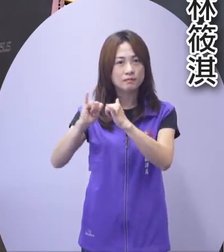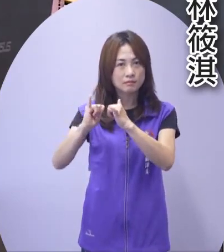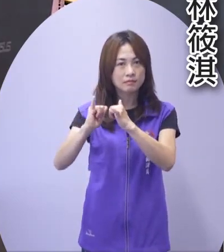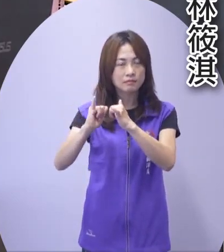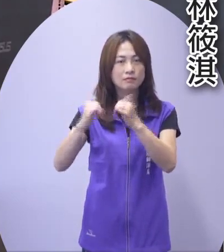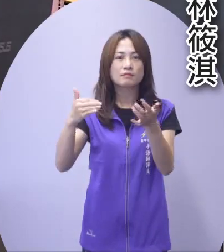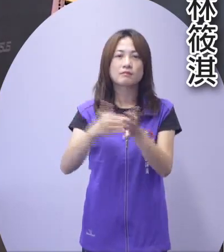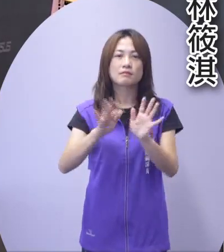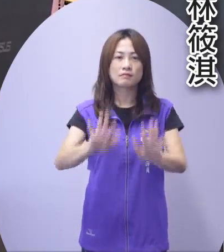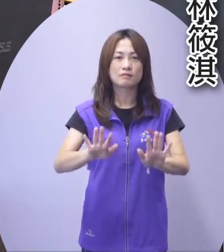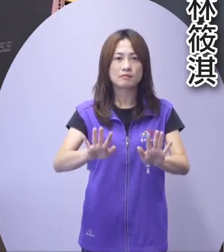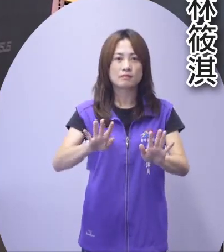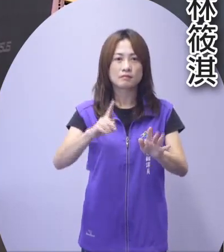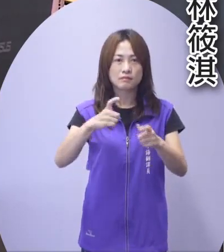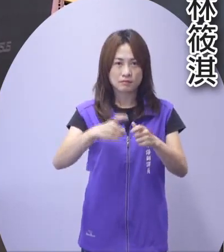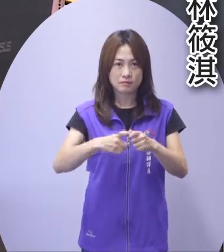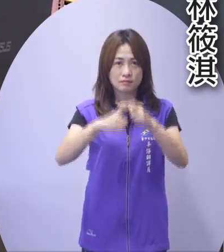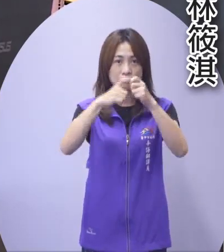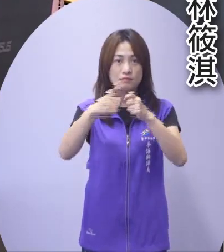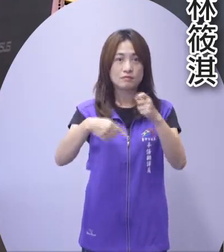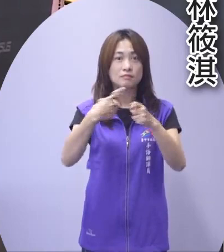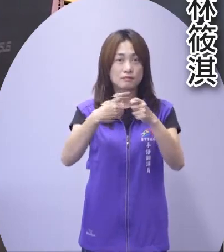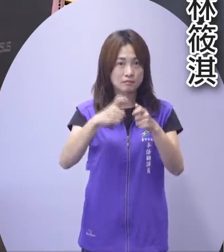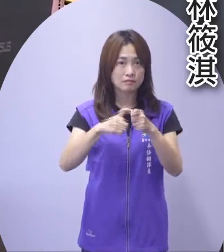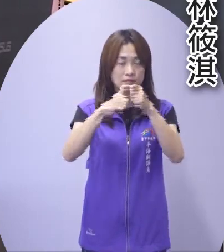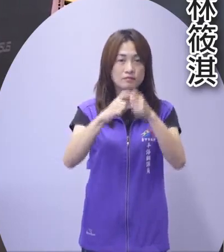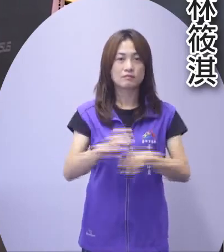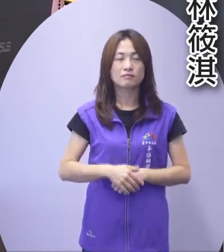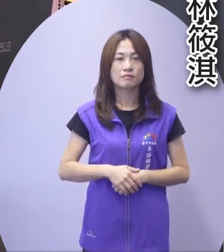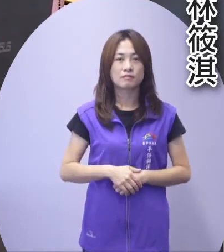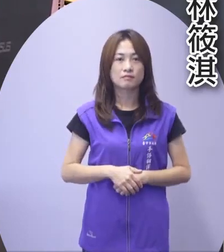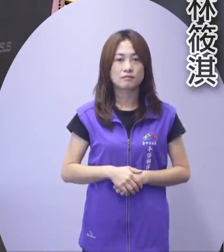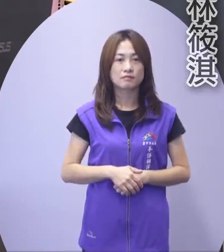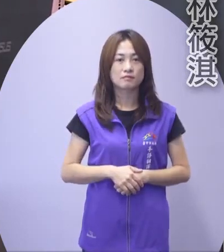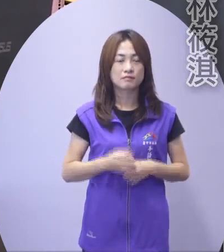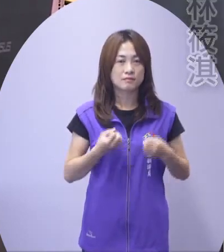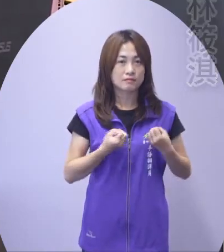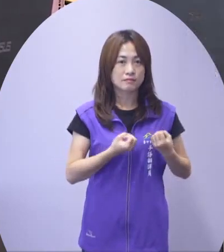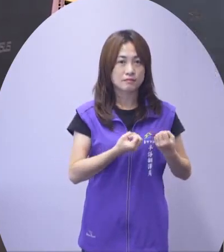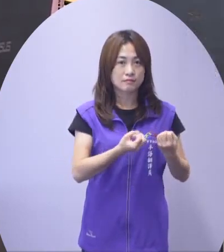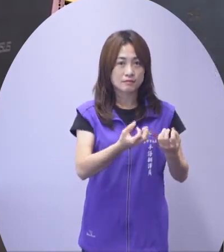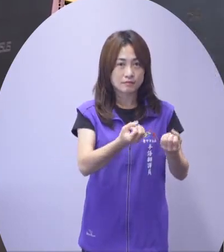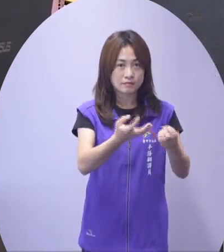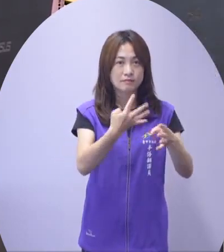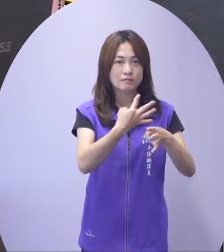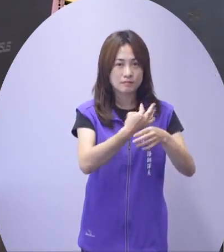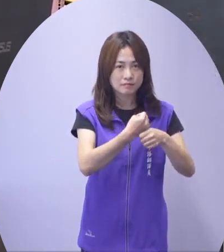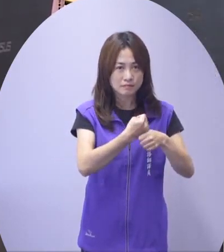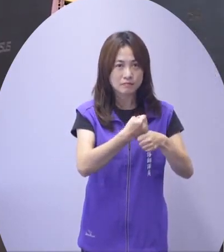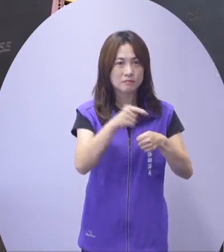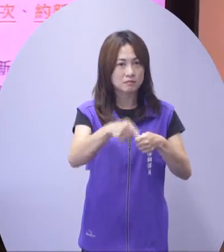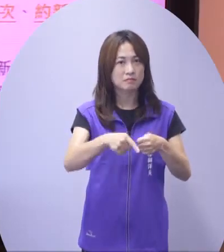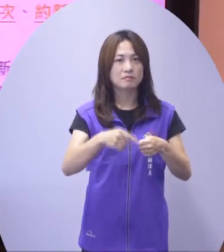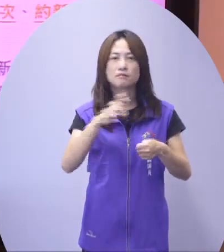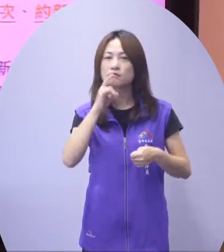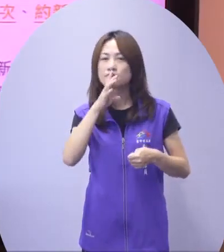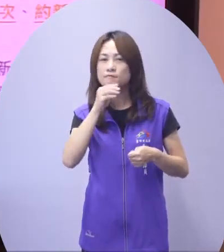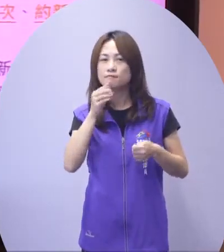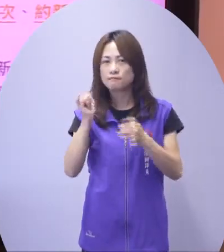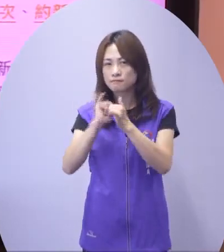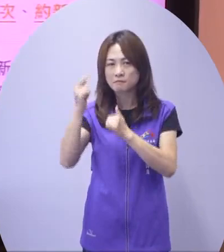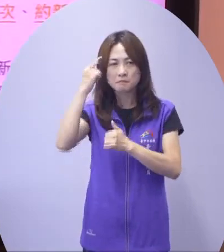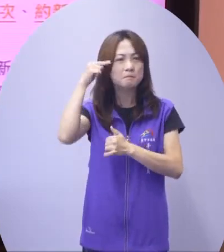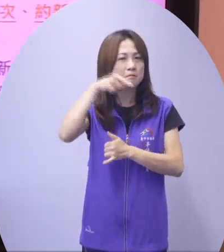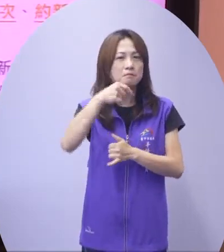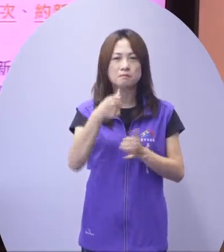哦，花坛节呢，其实对于台中市民而言呢，具有不可取代的意义哦。所以今年我们在策展的时候呢，也非常